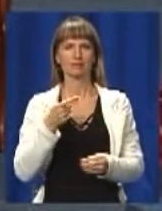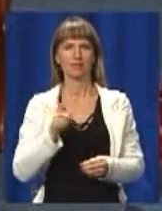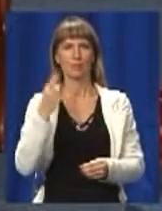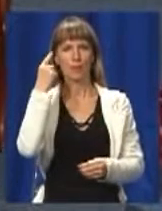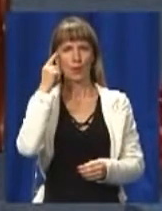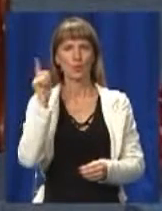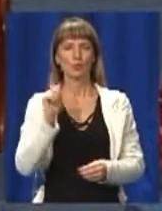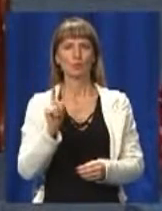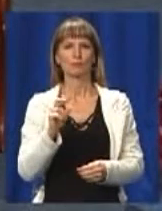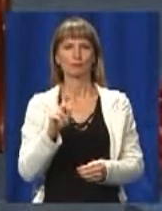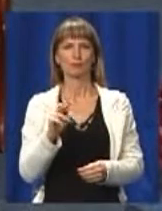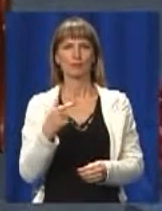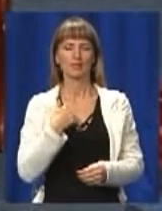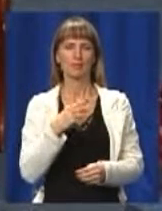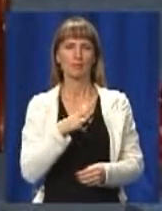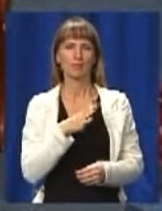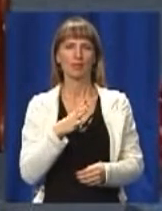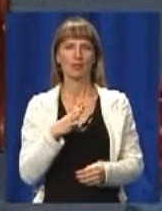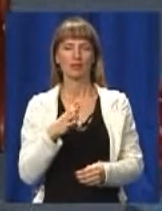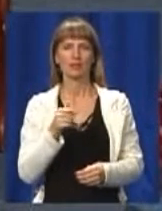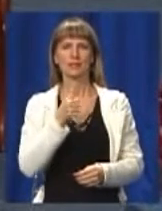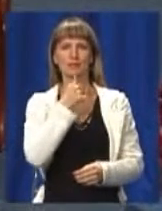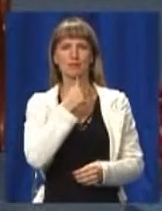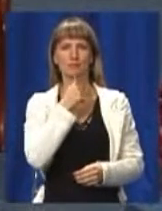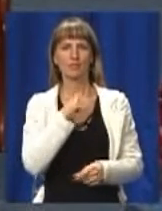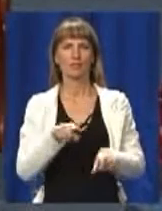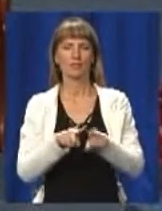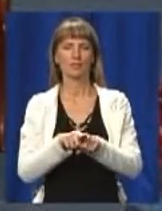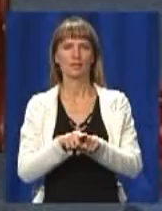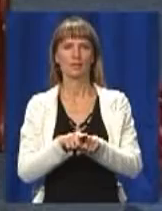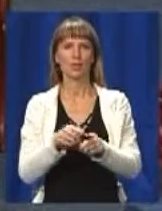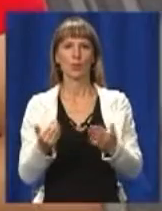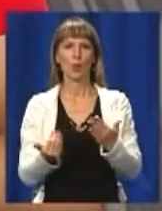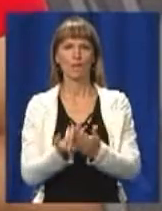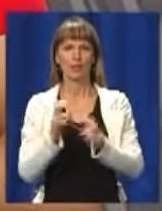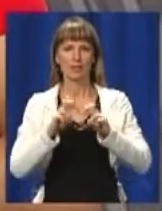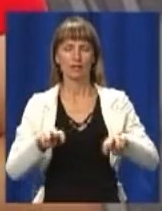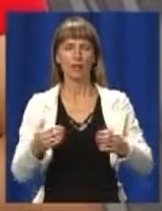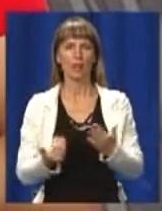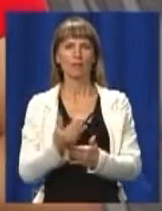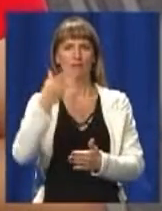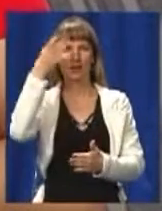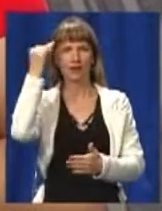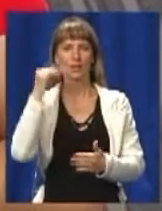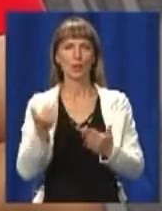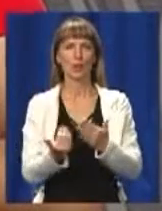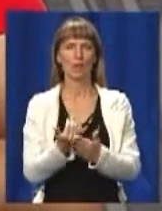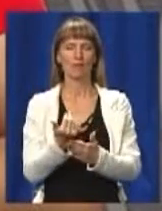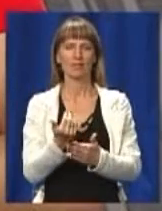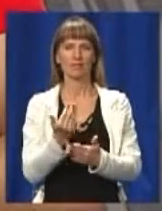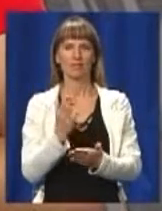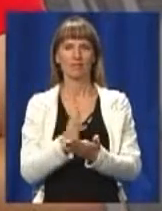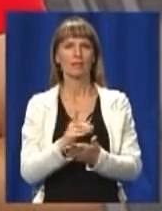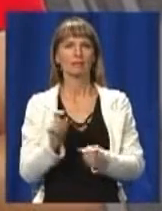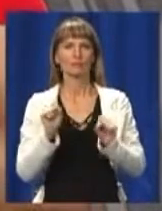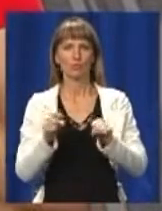що дійсно я був би, ну, чому б ні, чому б не спробувати якісь такі, знаєте, нові досліди, нові враження та нові ефекти від того, що можна